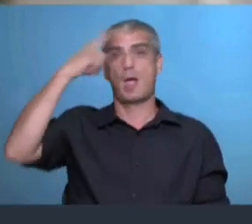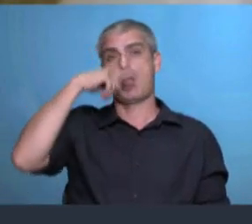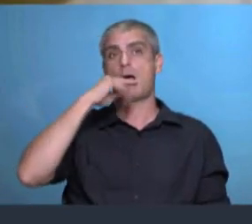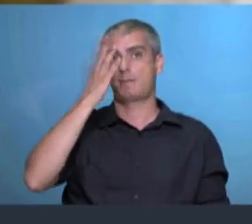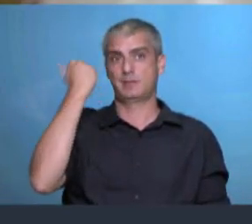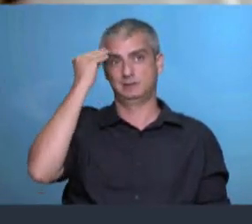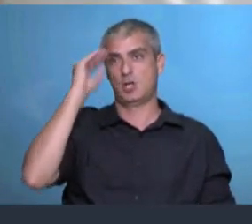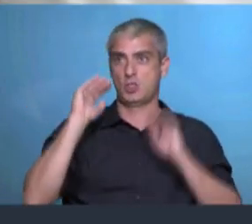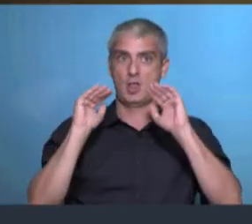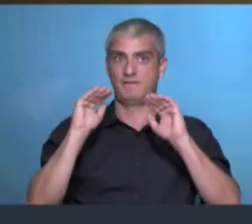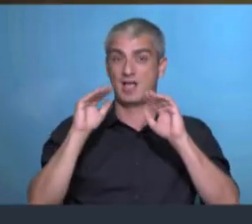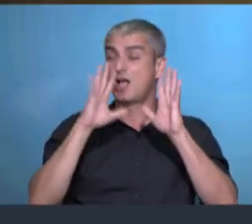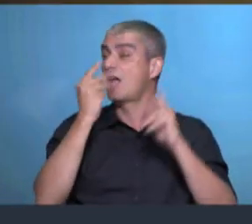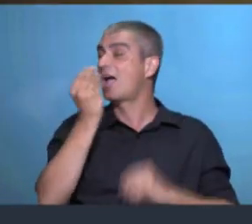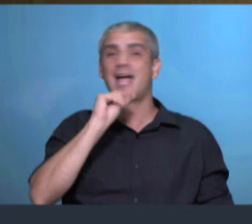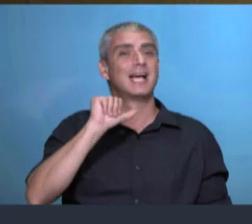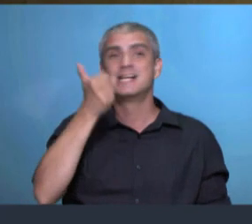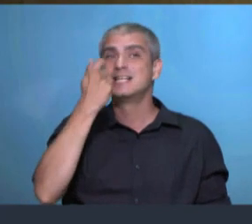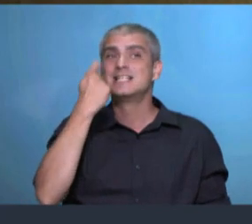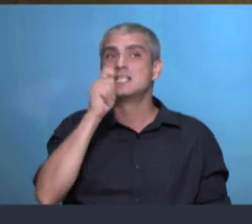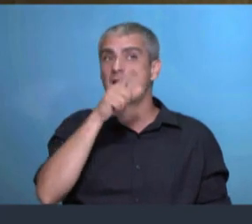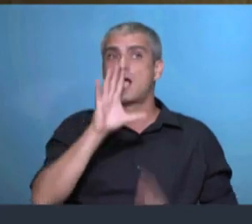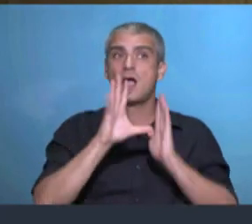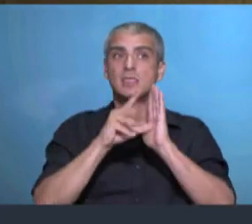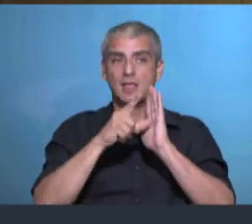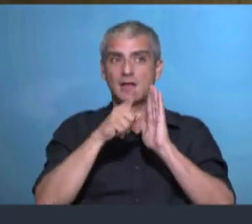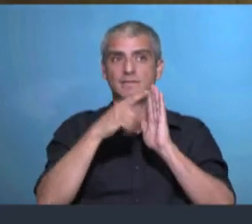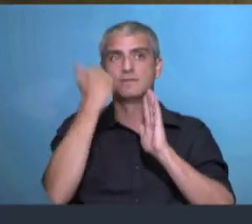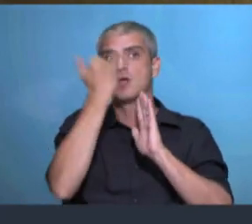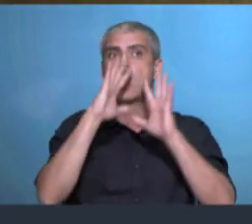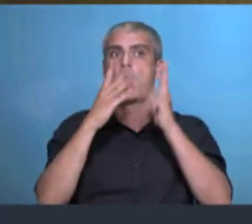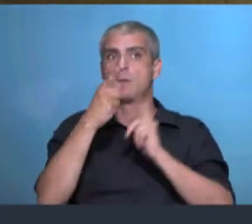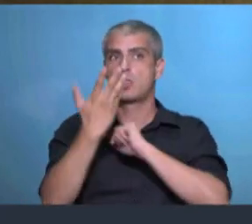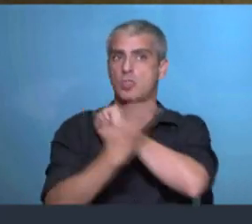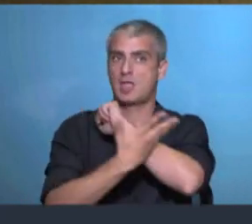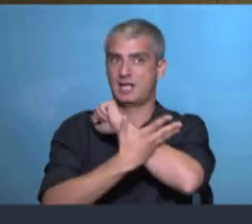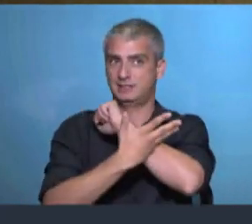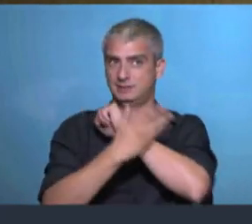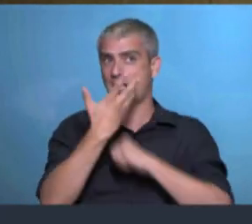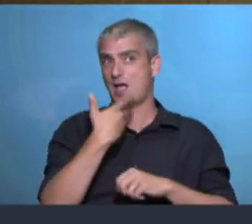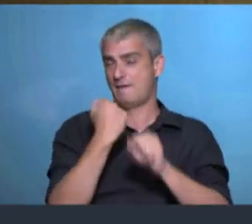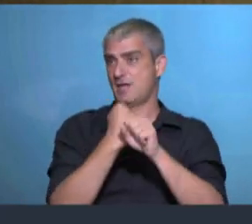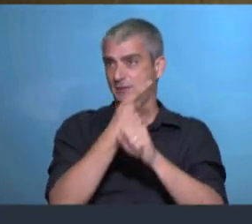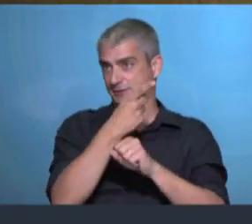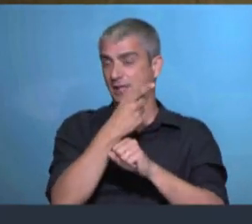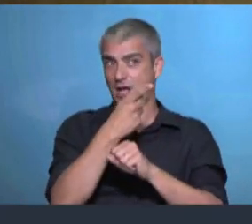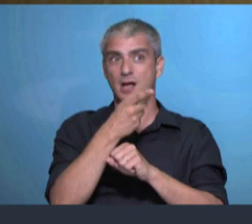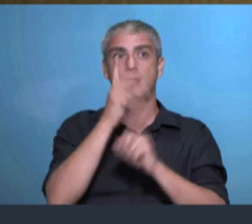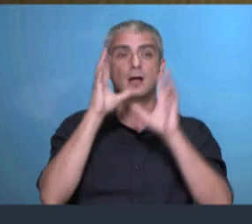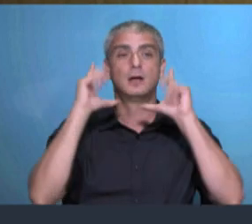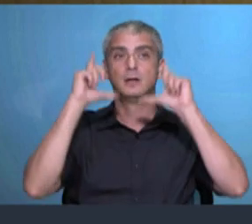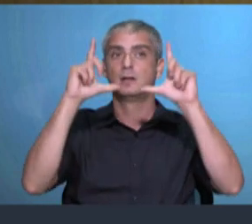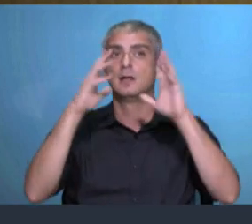לברכה. הפריט היקר ביותר לחסידות שנגנב הוא יצירת אומנות העץ שהכין האדמו"ר. פריט אומנות שהיה תלוי